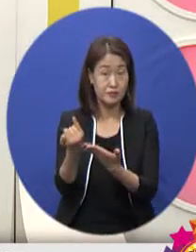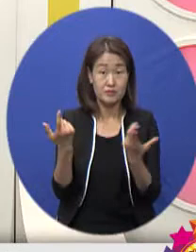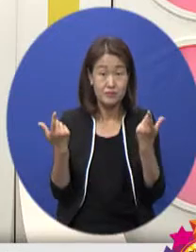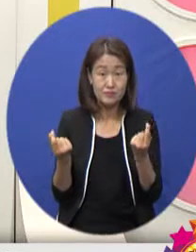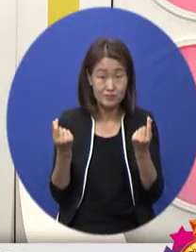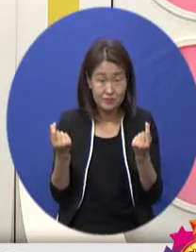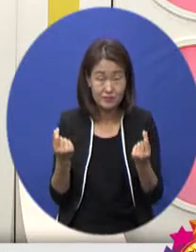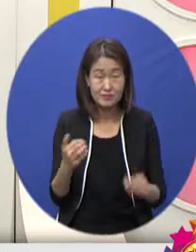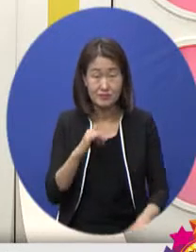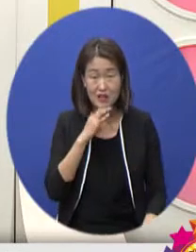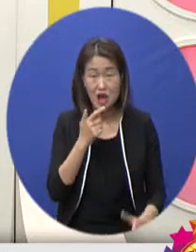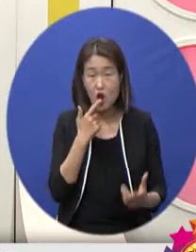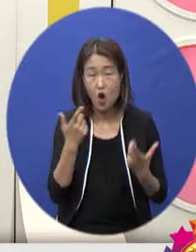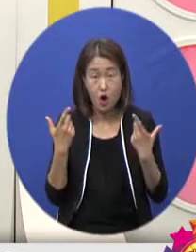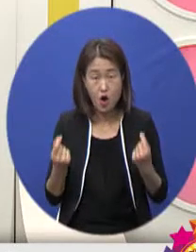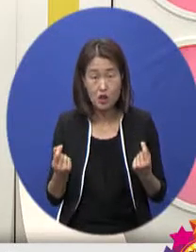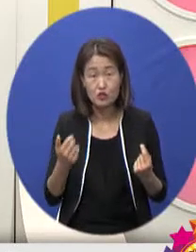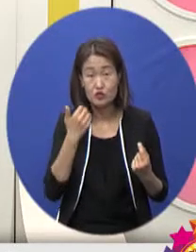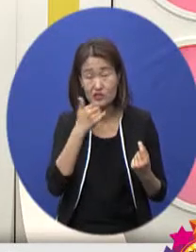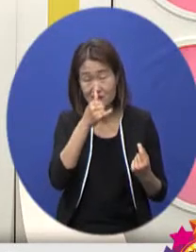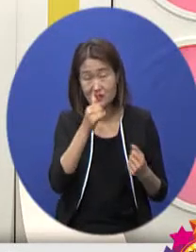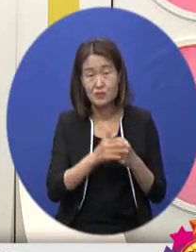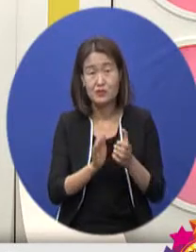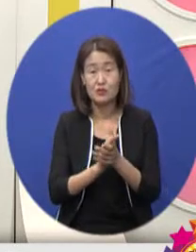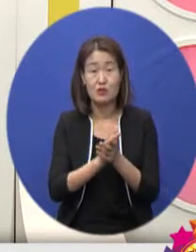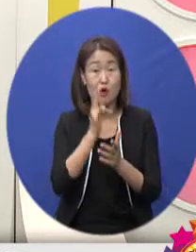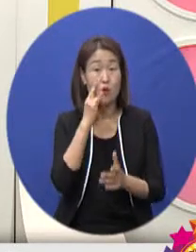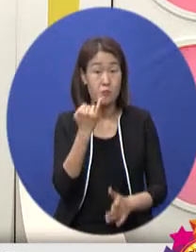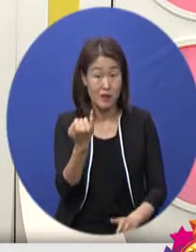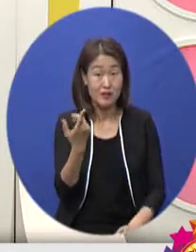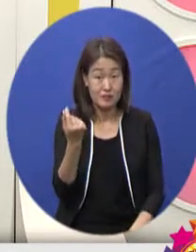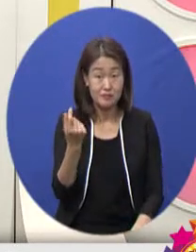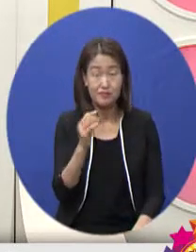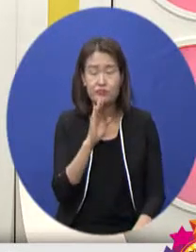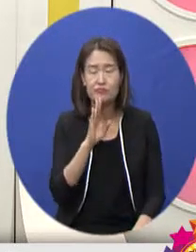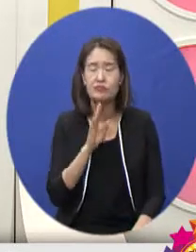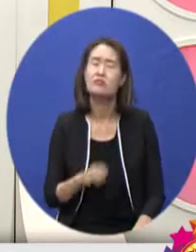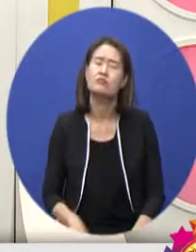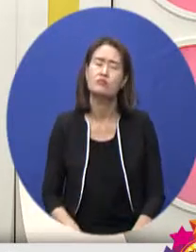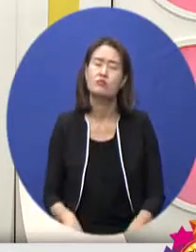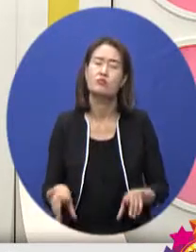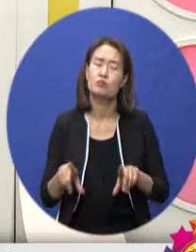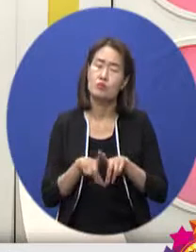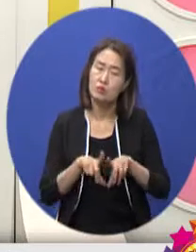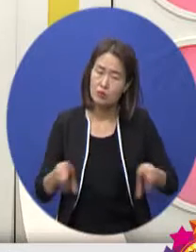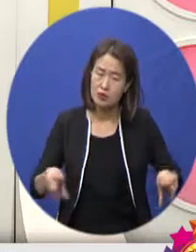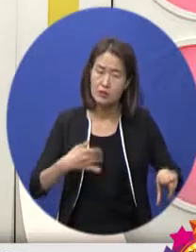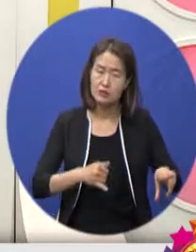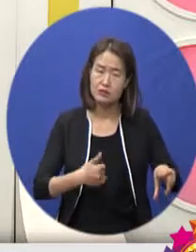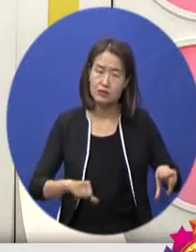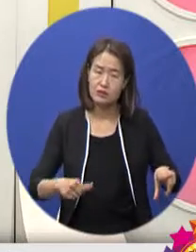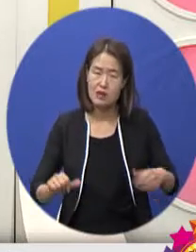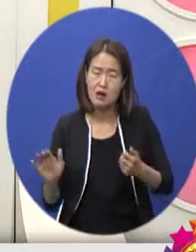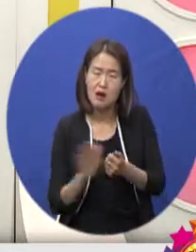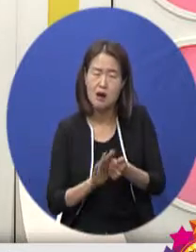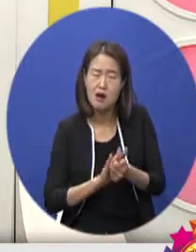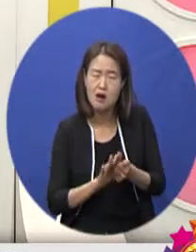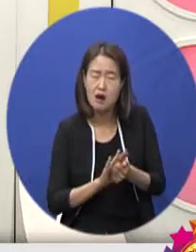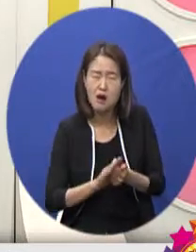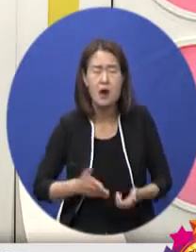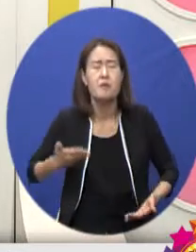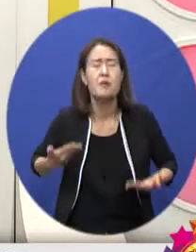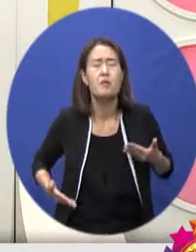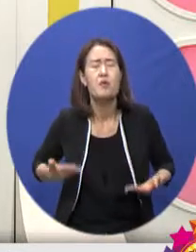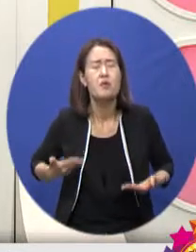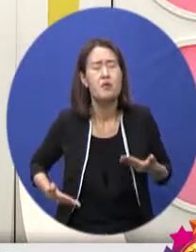나이가 있었으니까. 예예 예, 그렇죠. 네. 그러게요. 보통 분으로는 자기 자녀분들 챙기기가